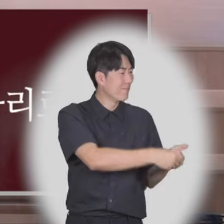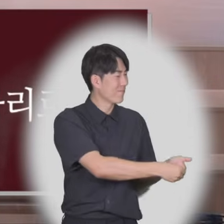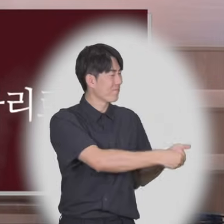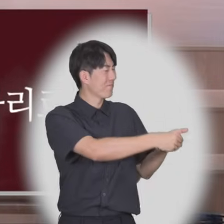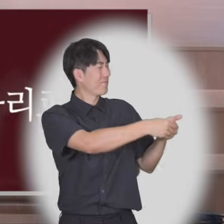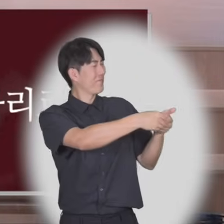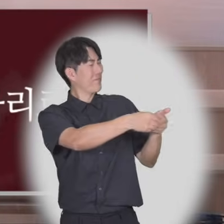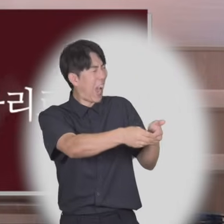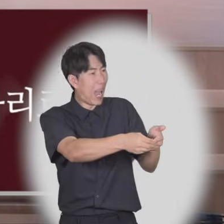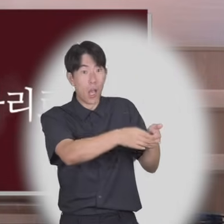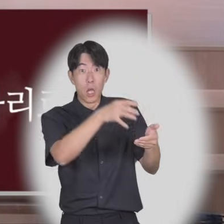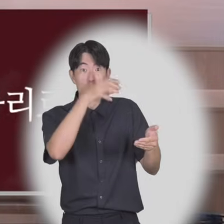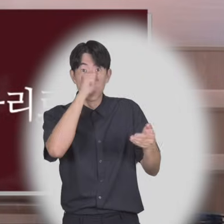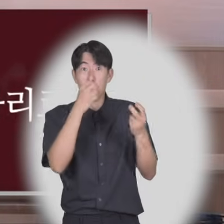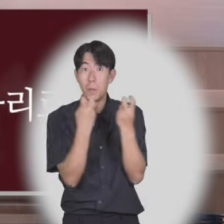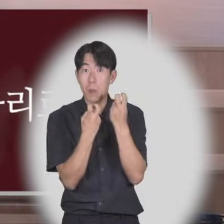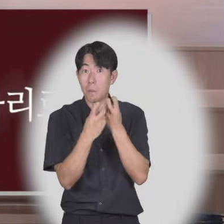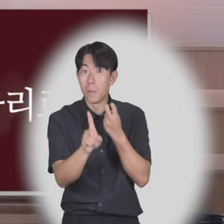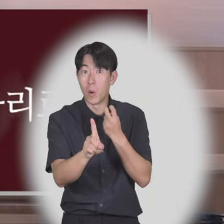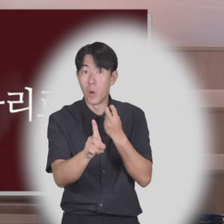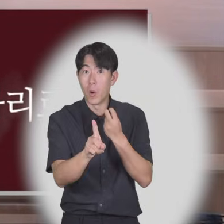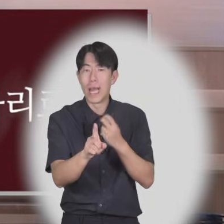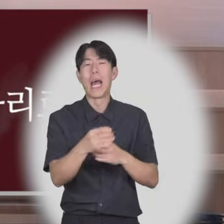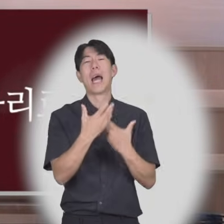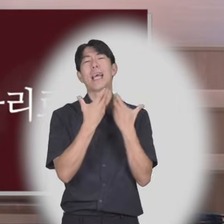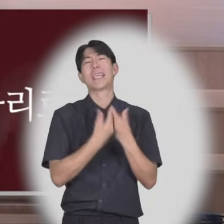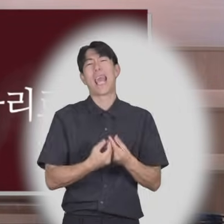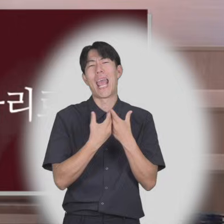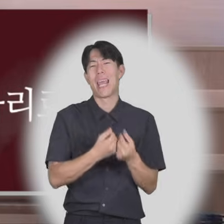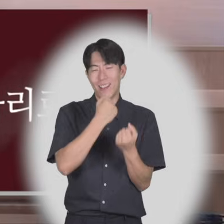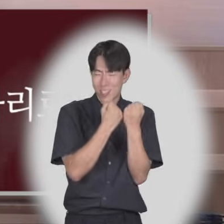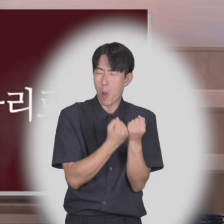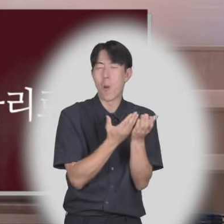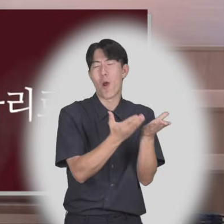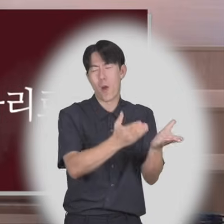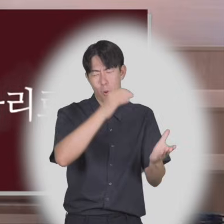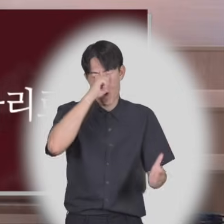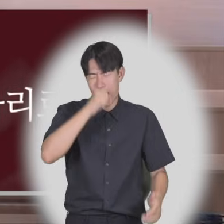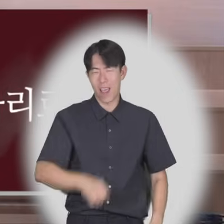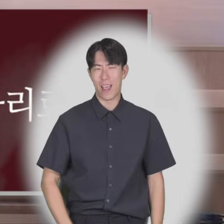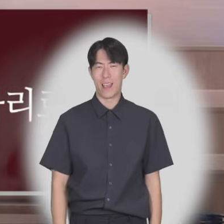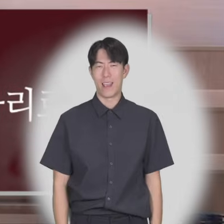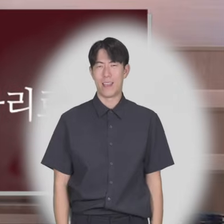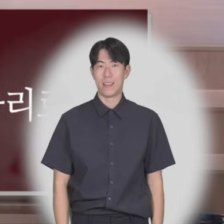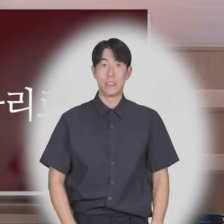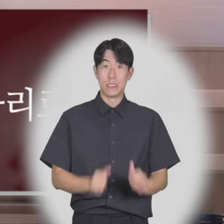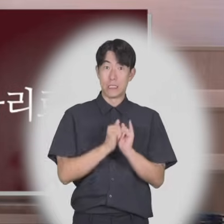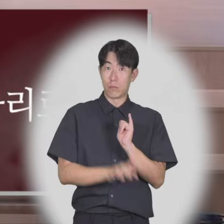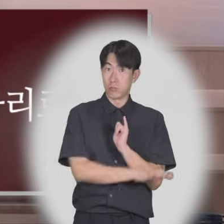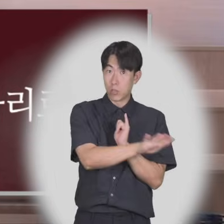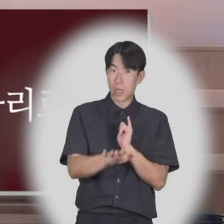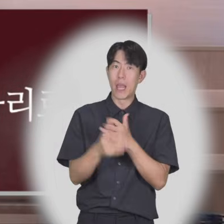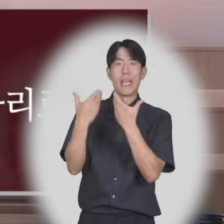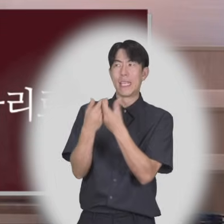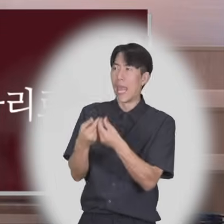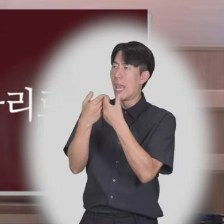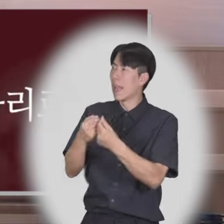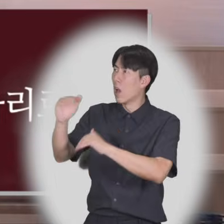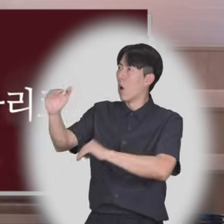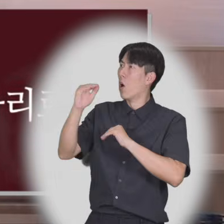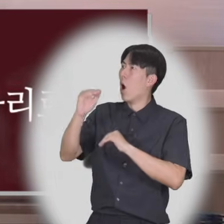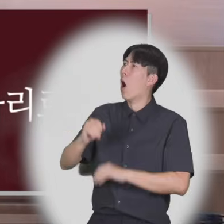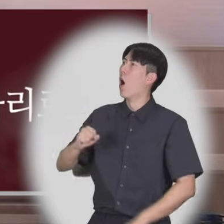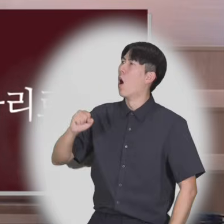데려다 놓는 가장 좋은 방법이 바로 비유라고 할 수가 있습니다. 사람들은 이 비유를 통해서